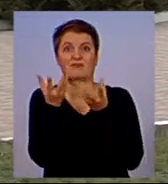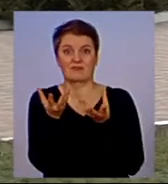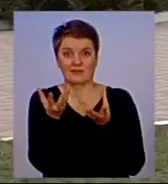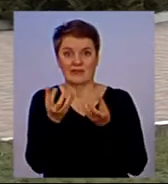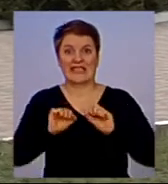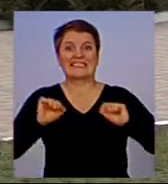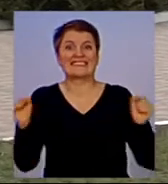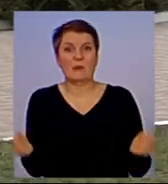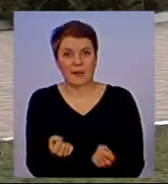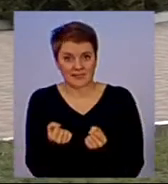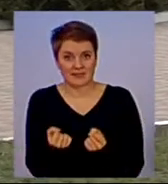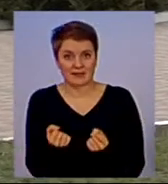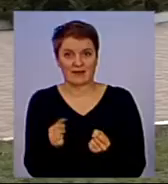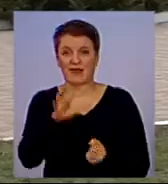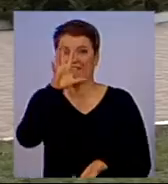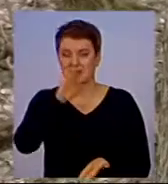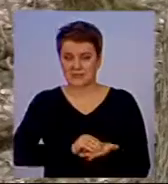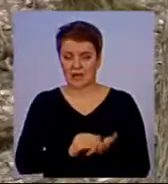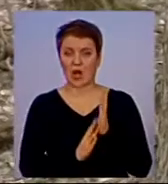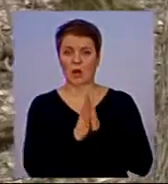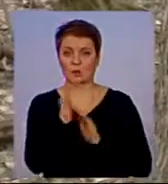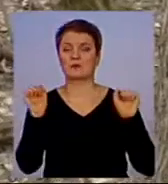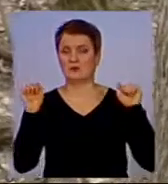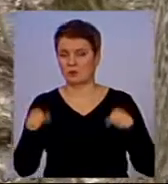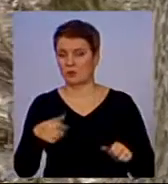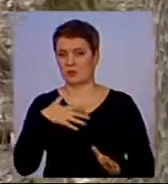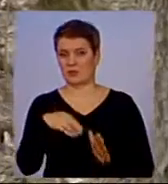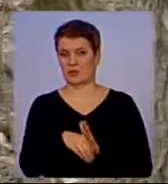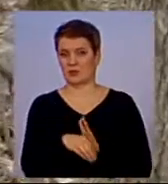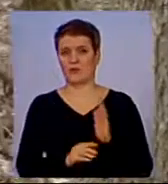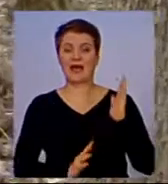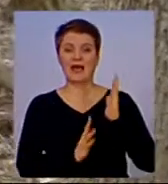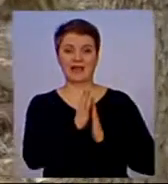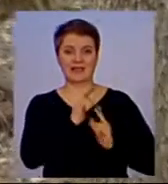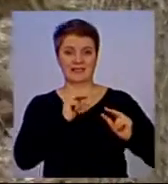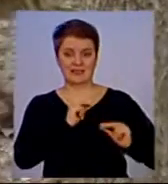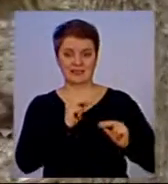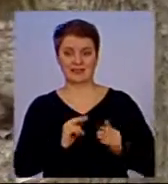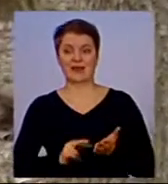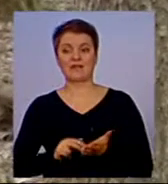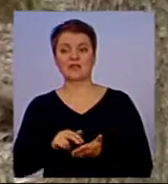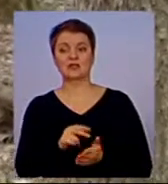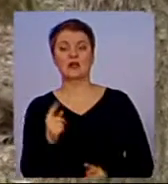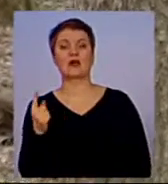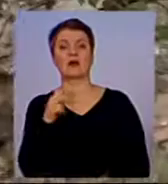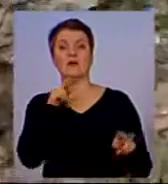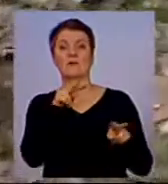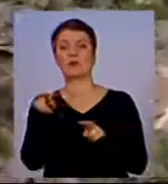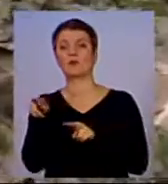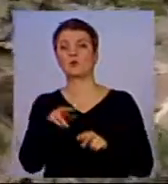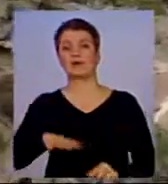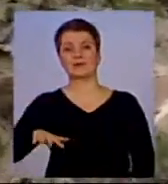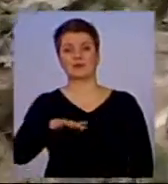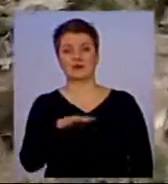змерзне, вся рослина може загинути. Лісівники Кирсилецького лісництва вийшли на патрулювання підсніжникових територій,